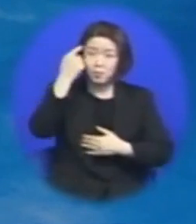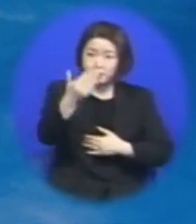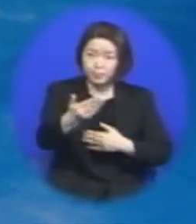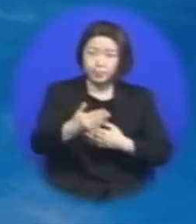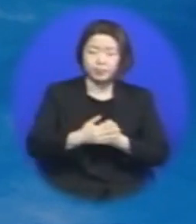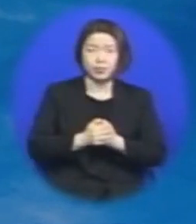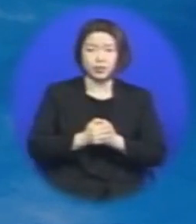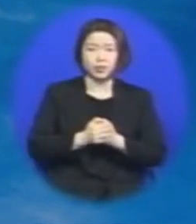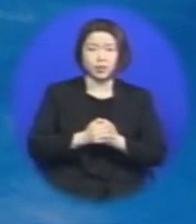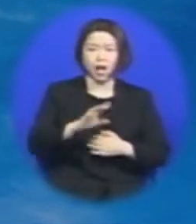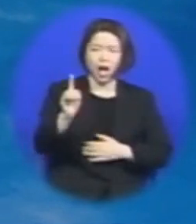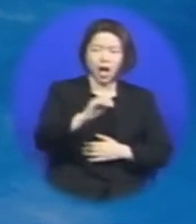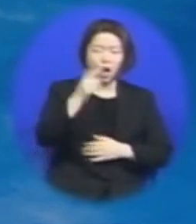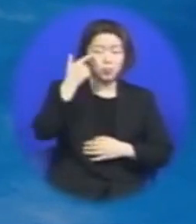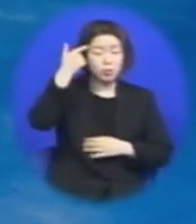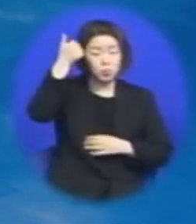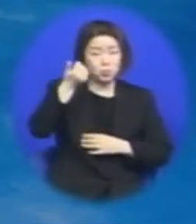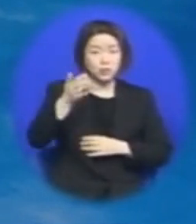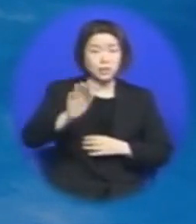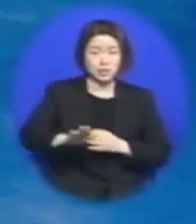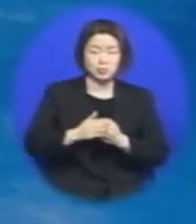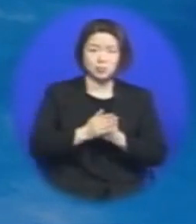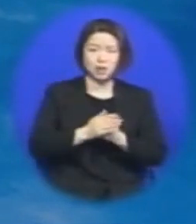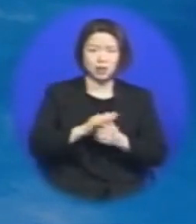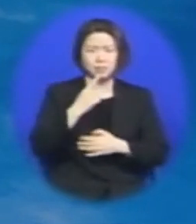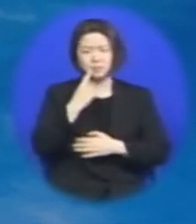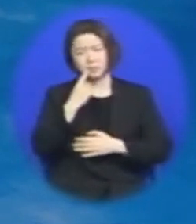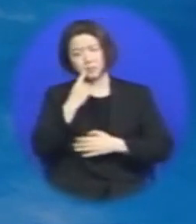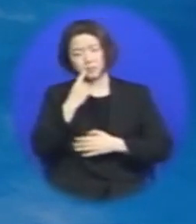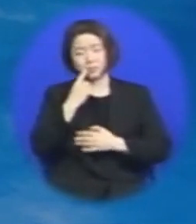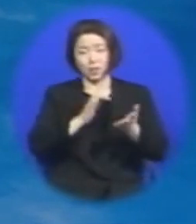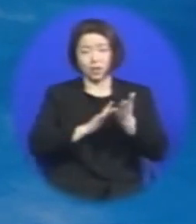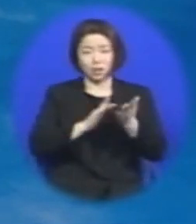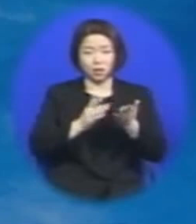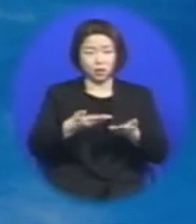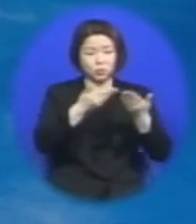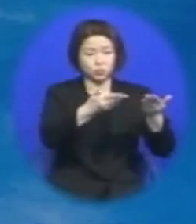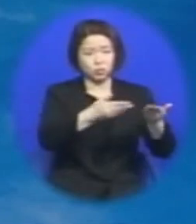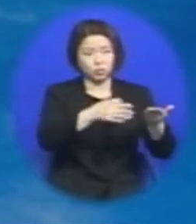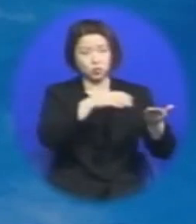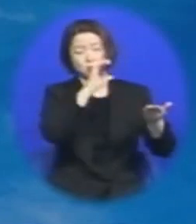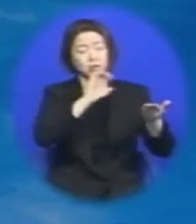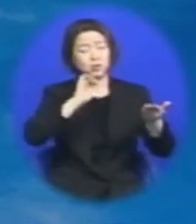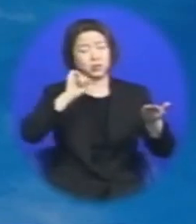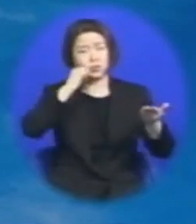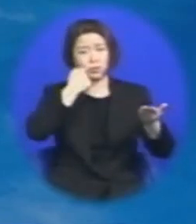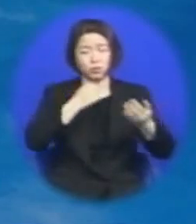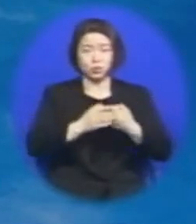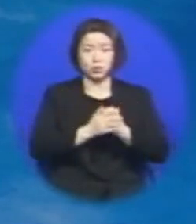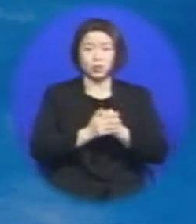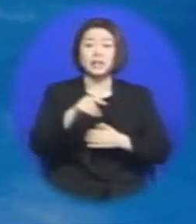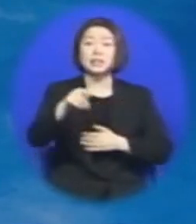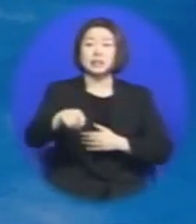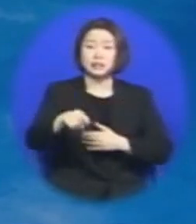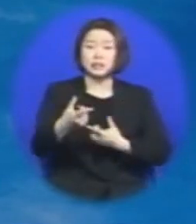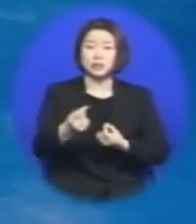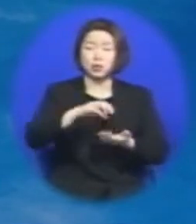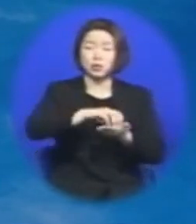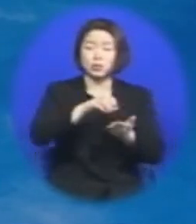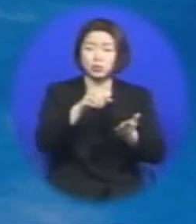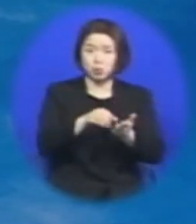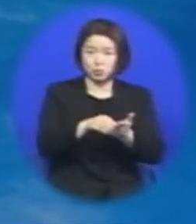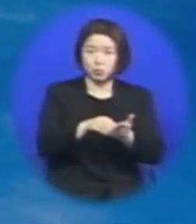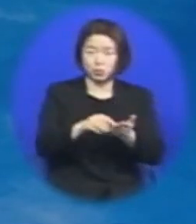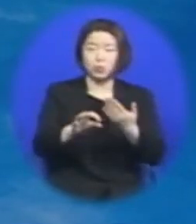아이 아무리 목사지만 독약을 마시라고 하는데 내가 마실 수는 없지요 그럴 정도면 여러분은 죄 안 지을 충분한